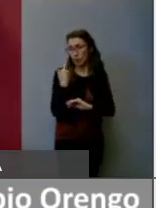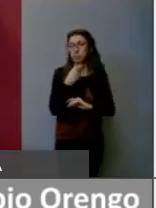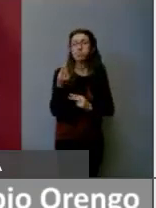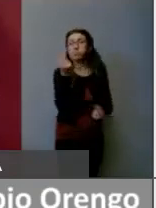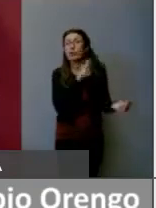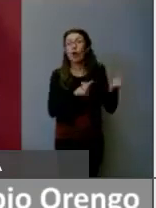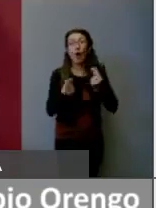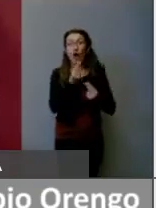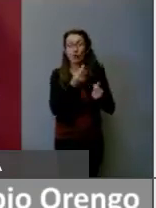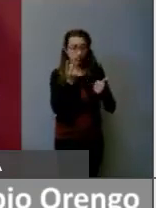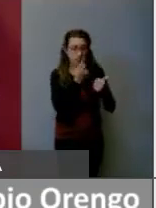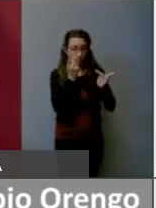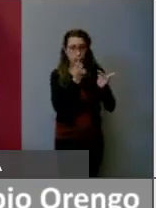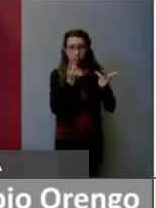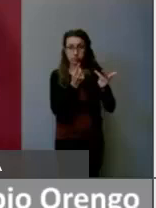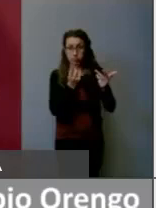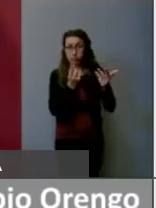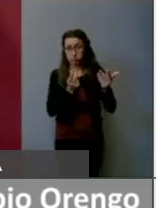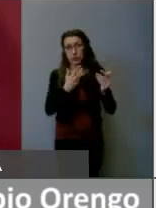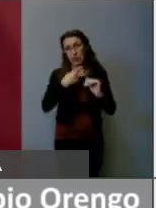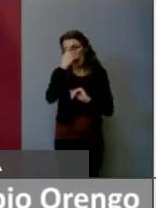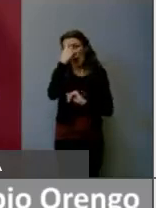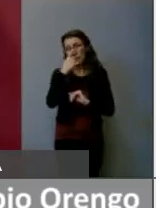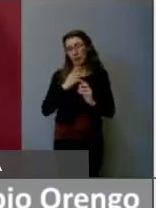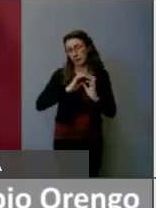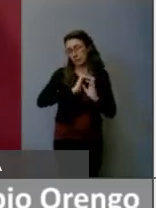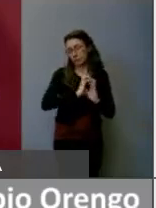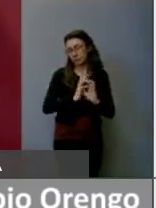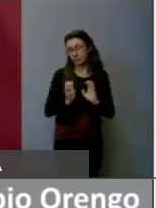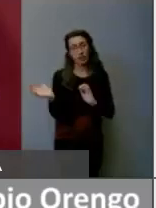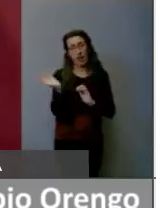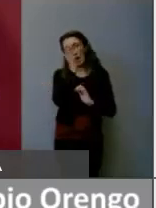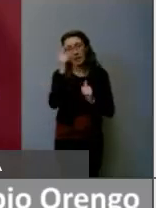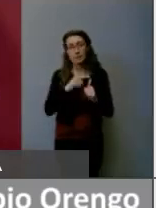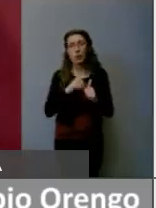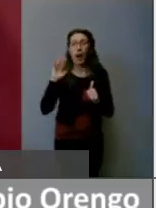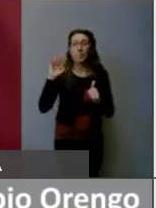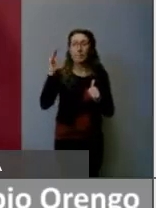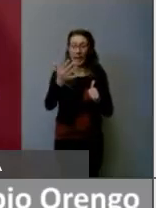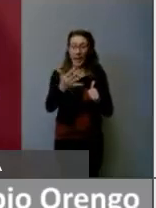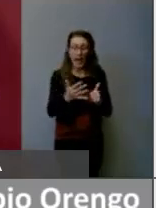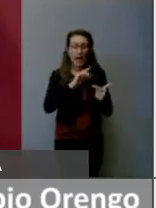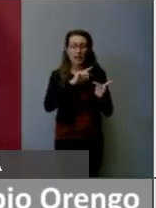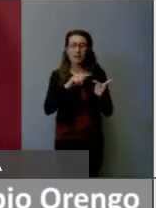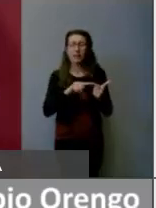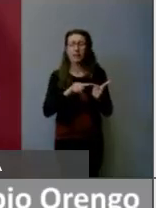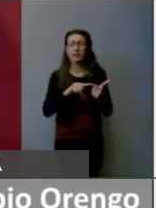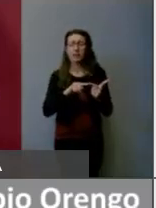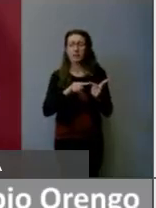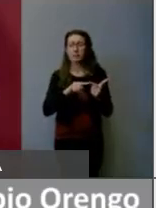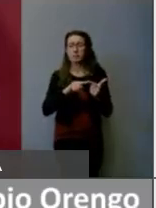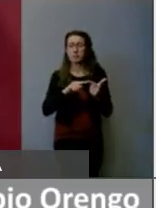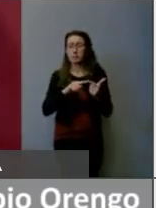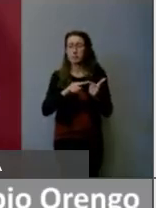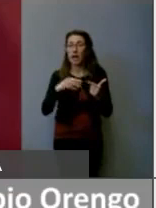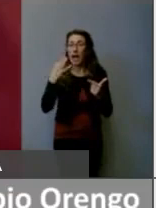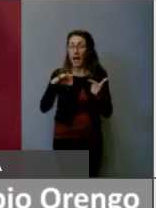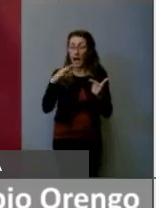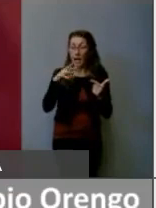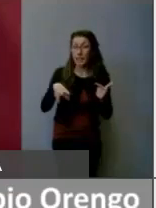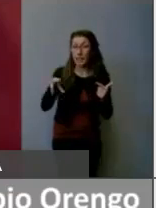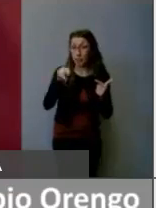e riguardano molti aspetti, dal tema dell'ambiente al tema delle